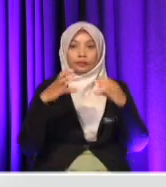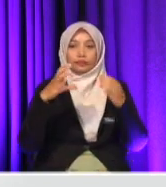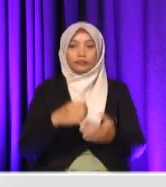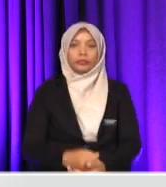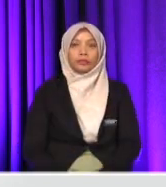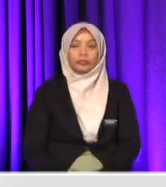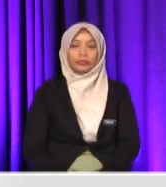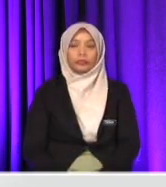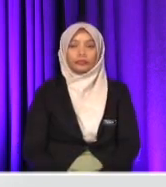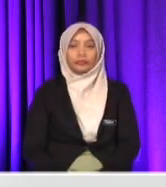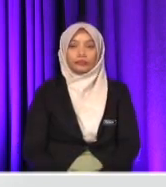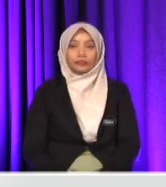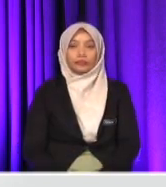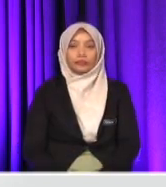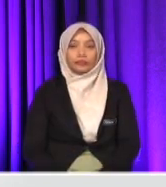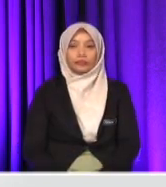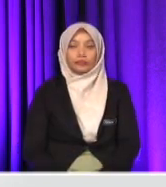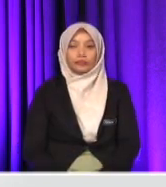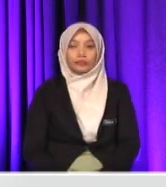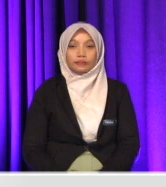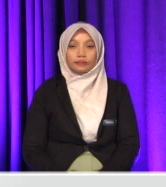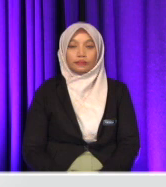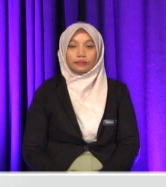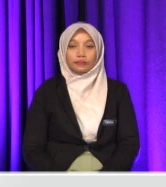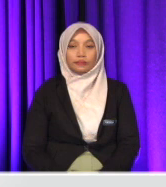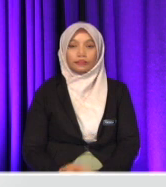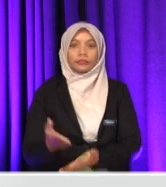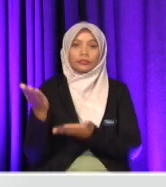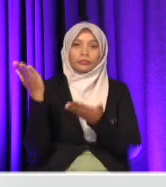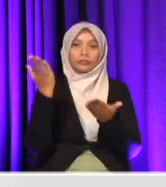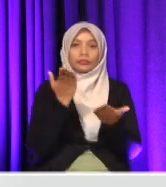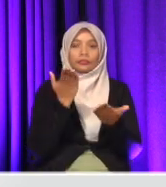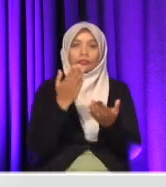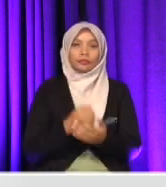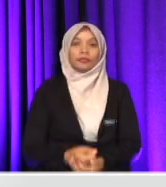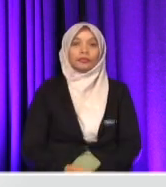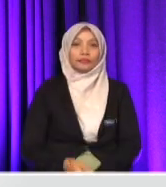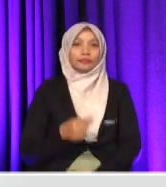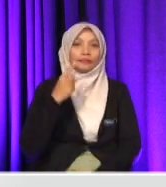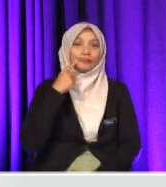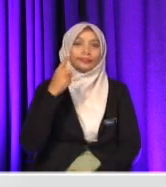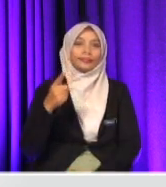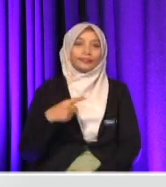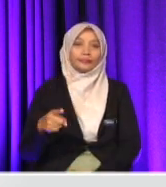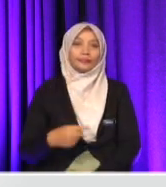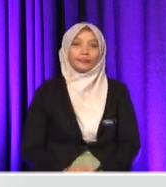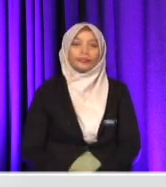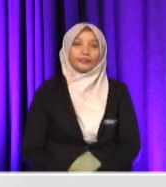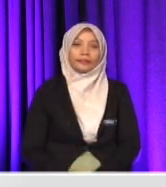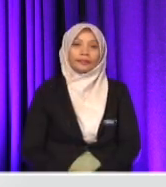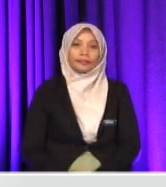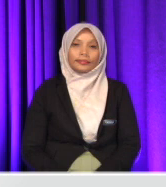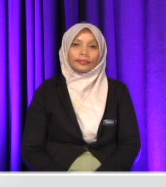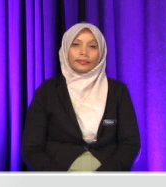Boleh Haziq? Berapa jawapan? Boleh. Okey, Zulaika. Okey, Cantik Zulaika. Ditunggu-tunggu. Okey. Silakan Zulaika. Berapa jawapan